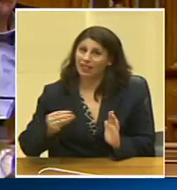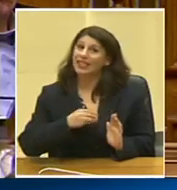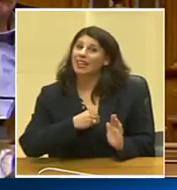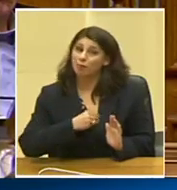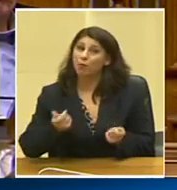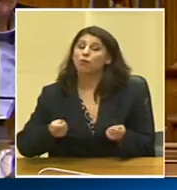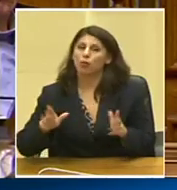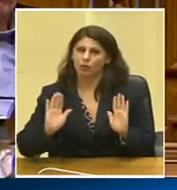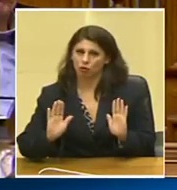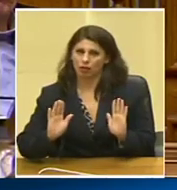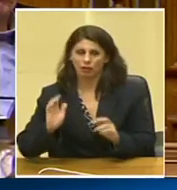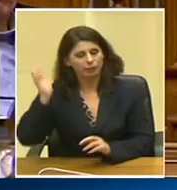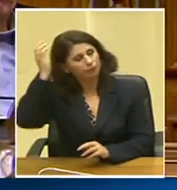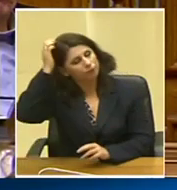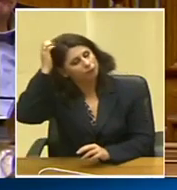κάνατε.